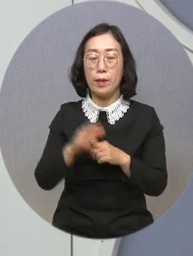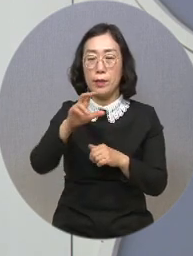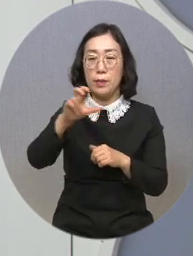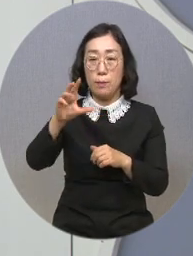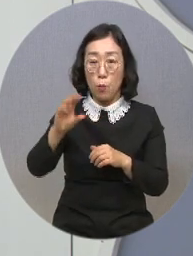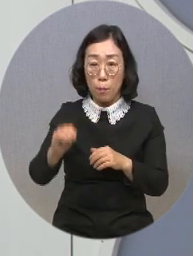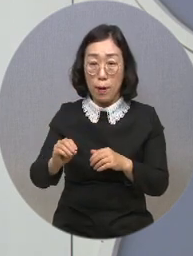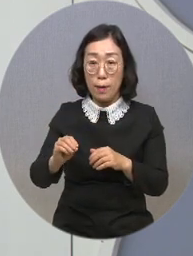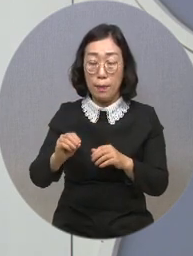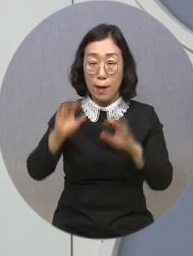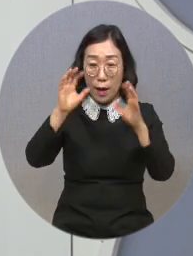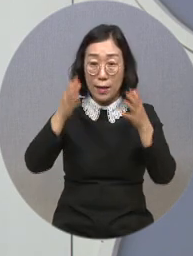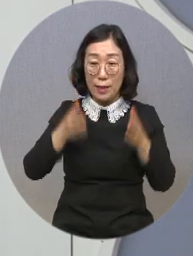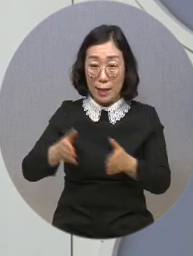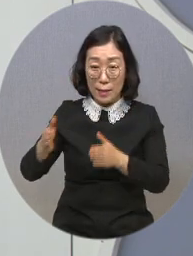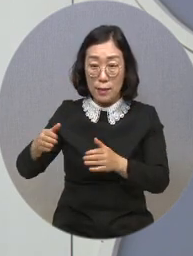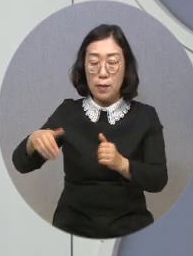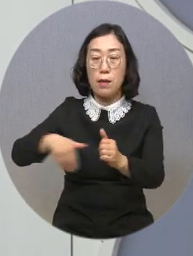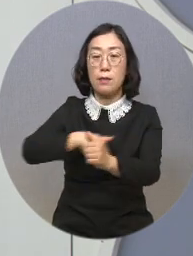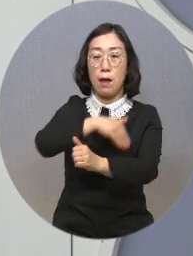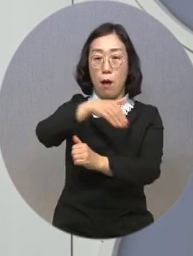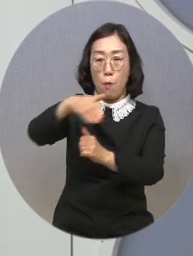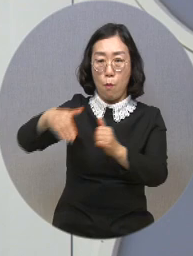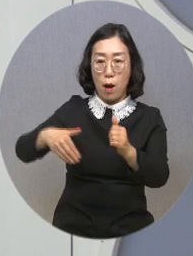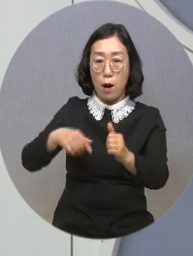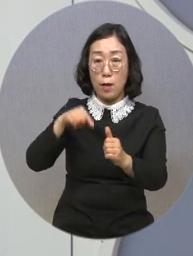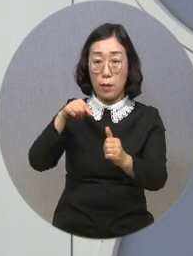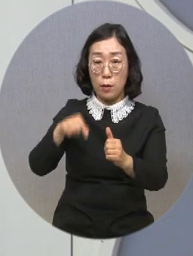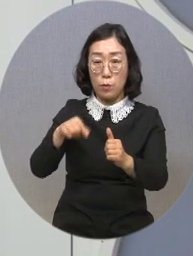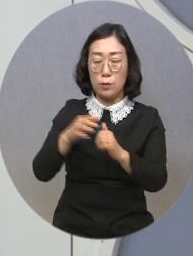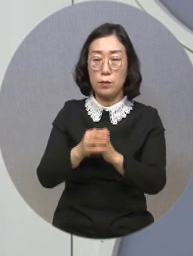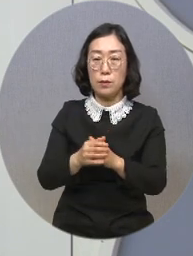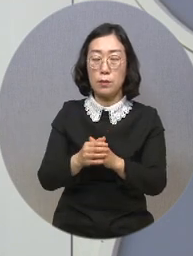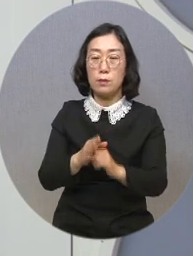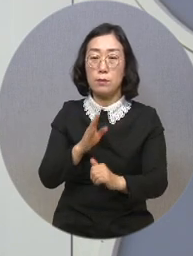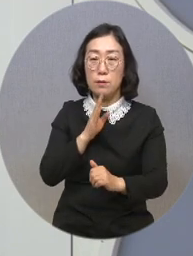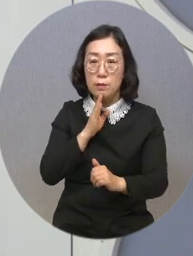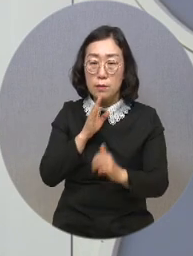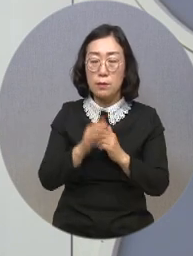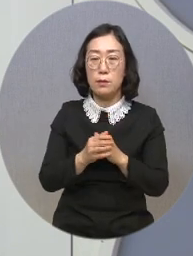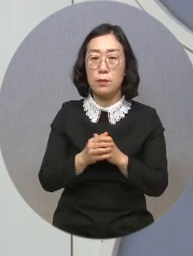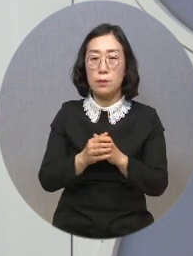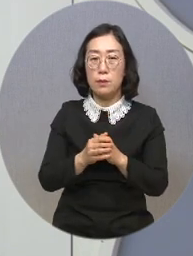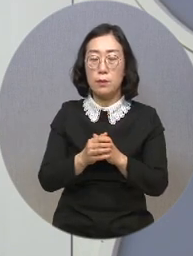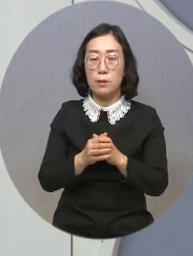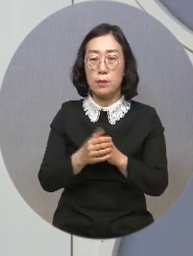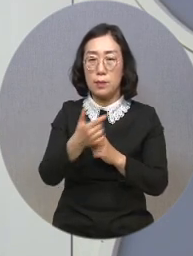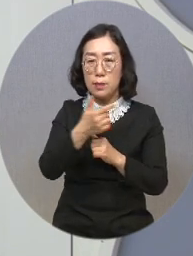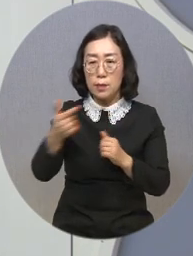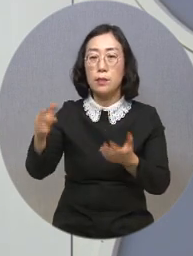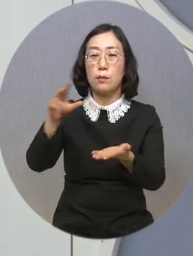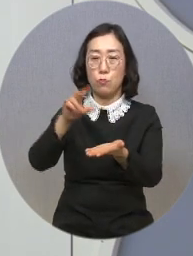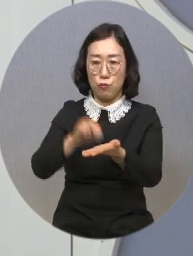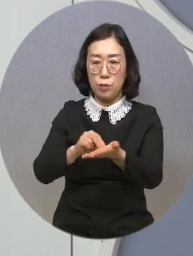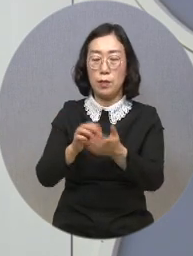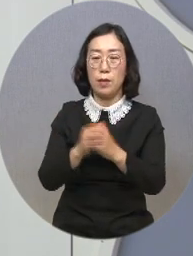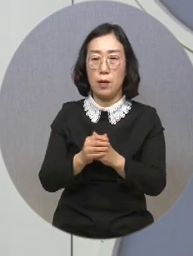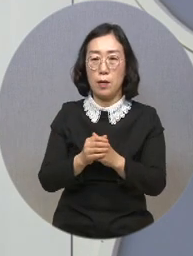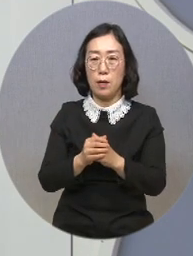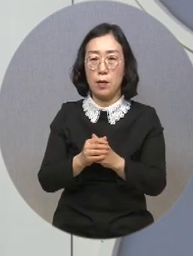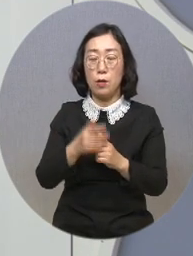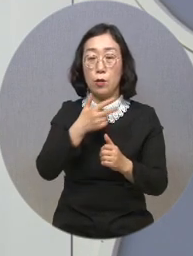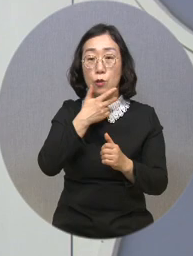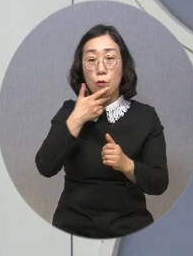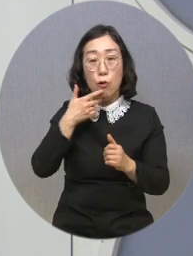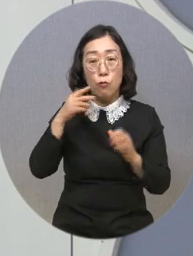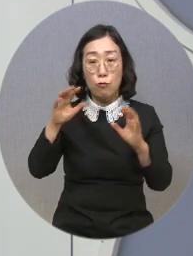25만 명을 출산한 이 현실은 이건 엄청난 상황이다. 영국의 그